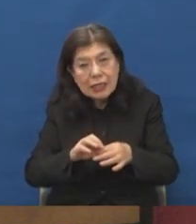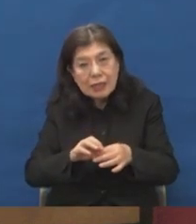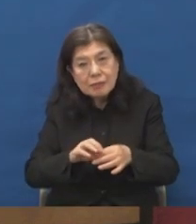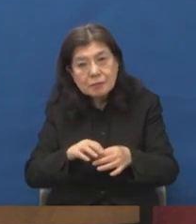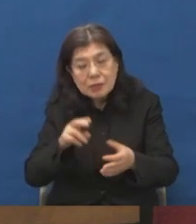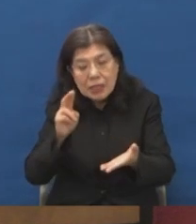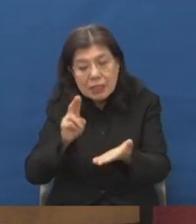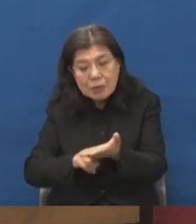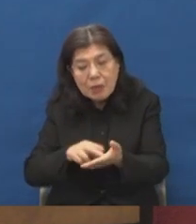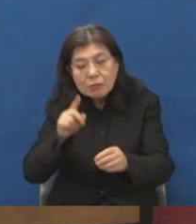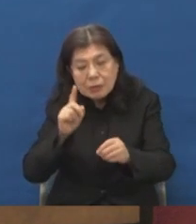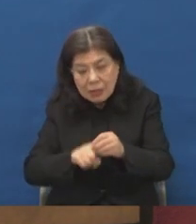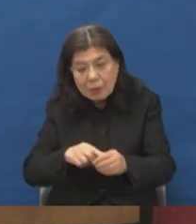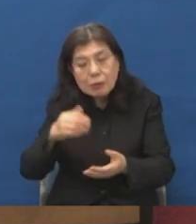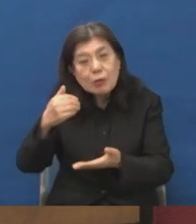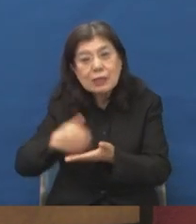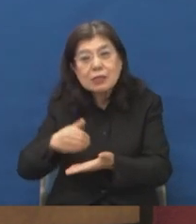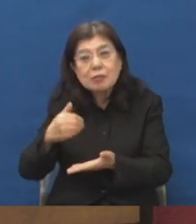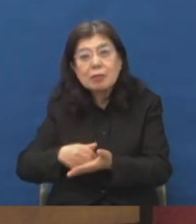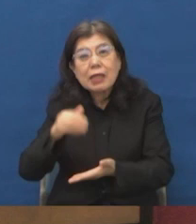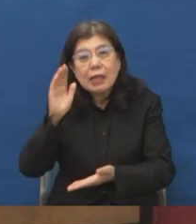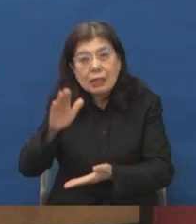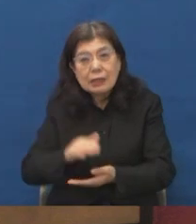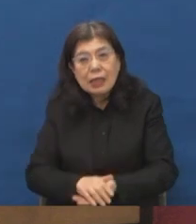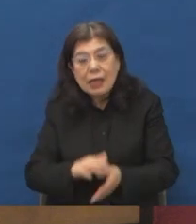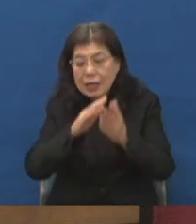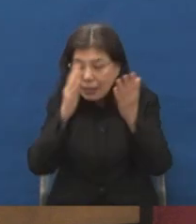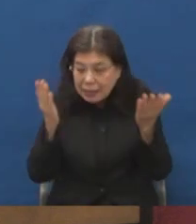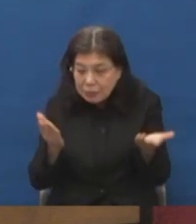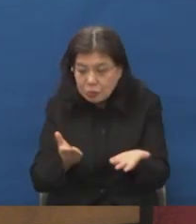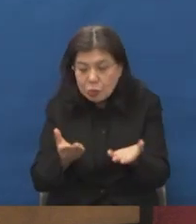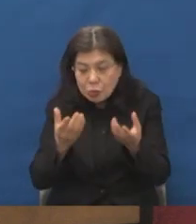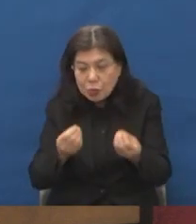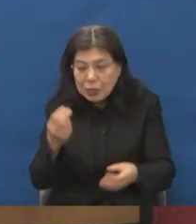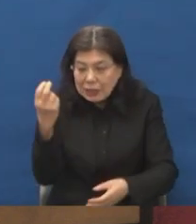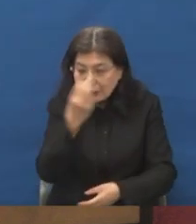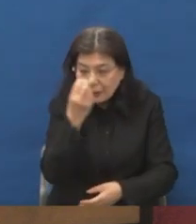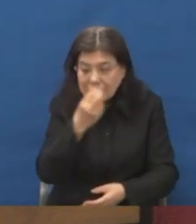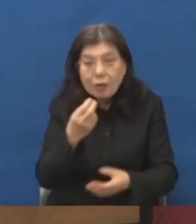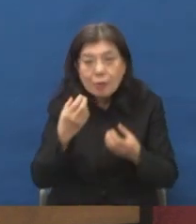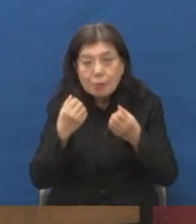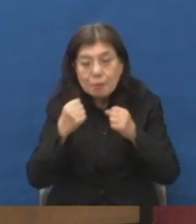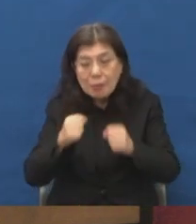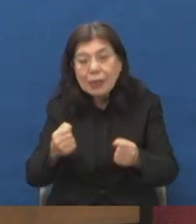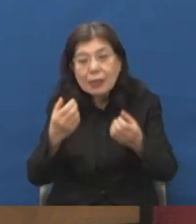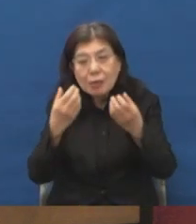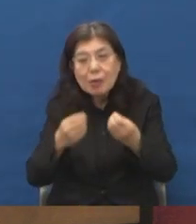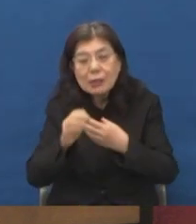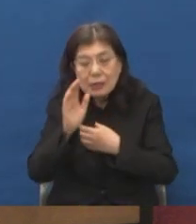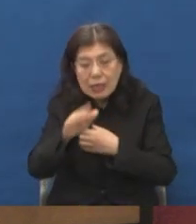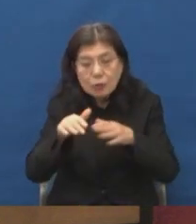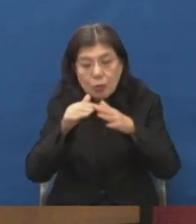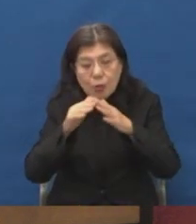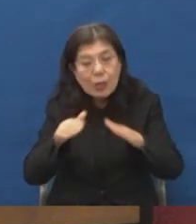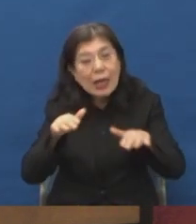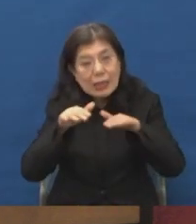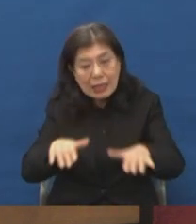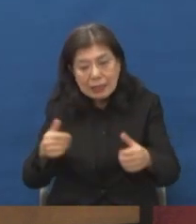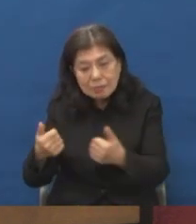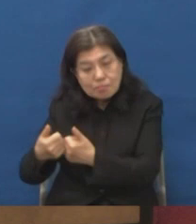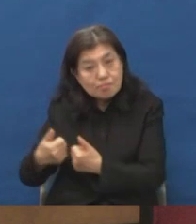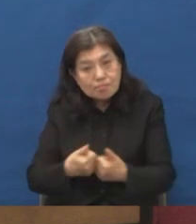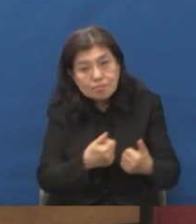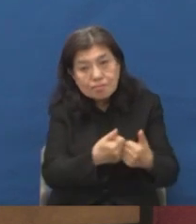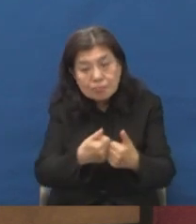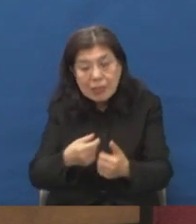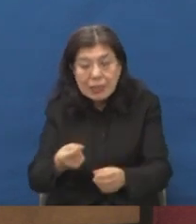ものであるとの説明がありました。概略以上のような審査の後、さらに各会派等においてご検討いただき、その結果を昨